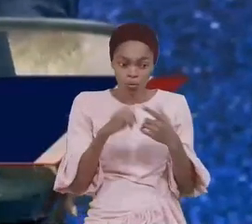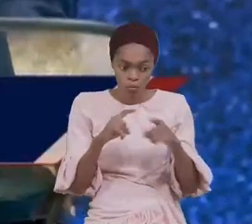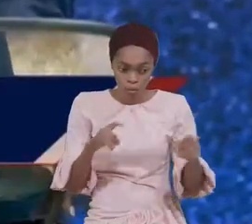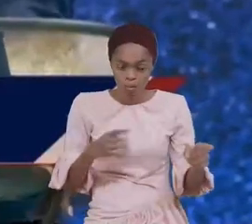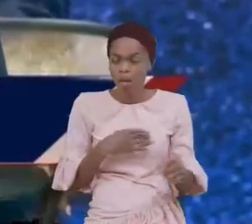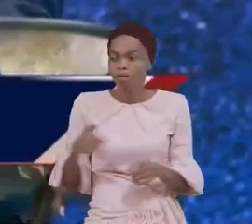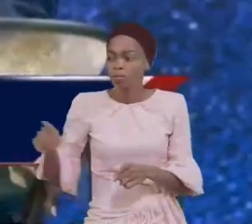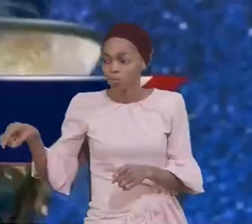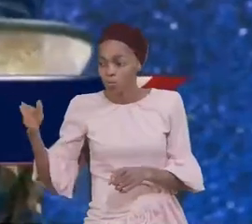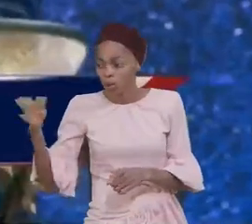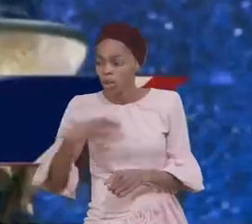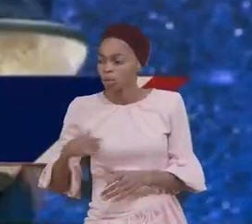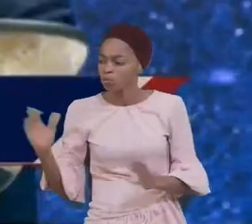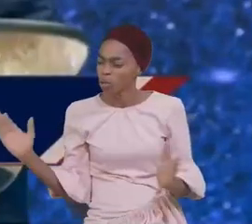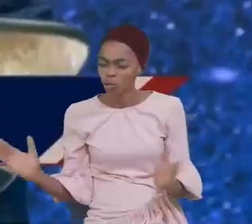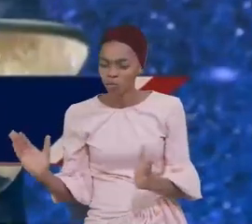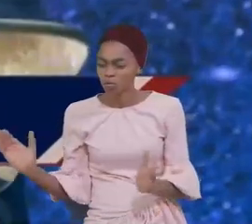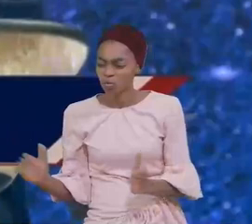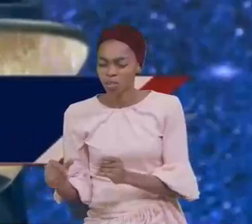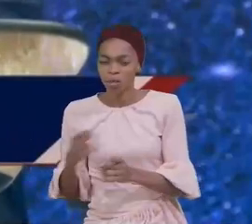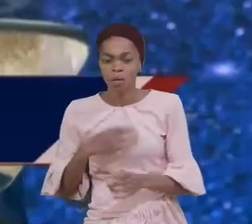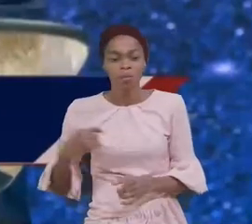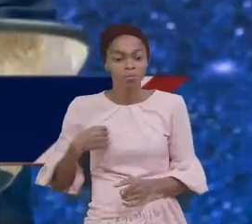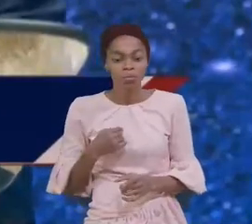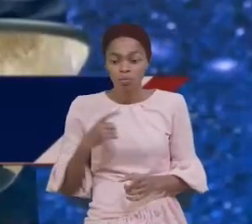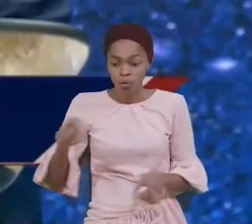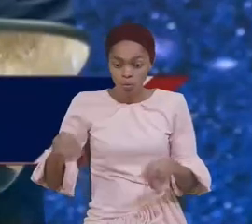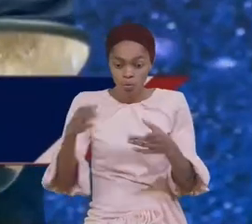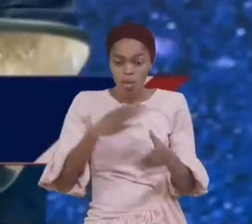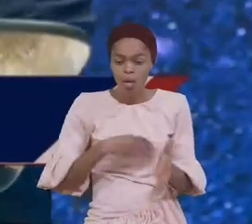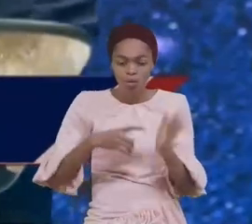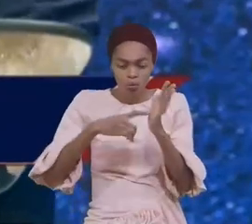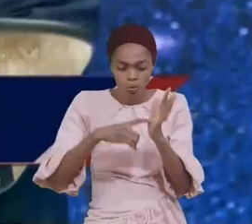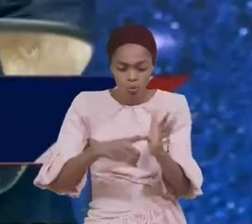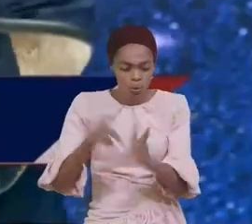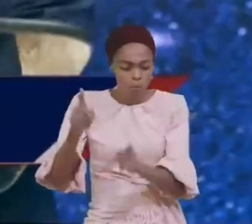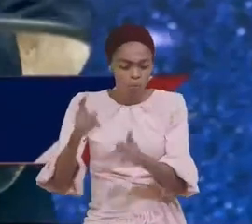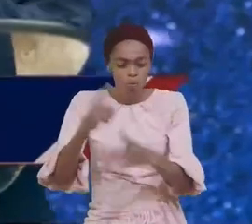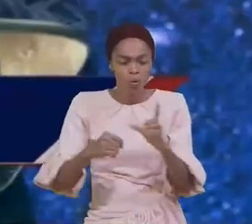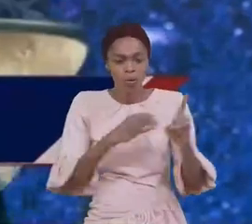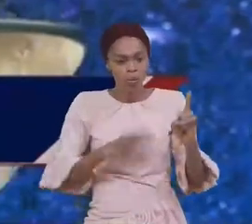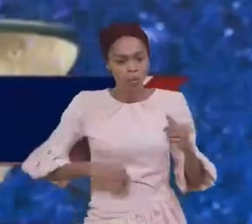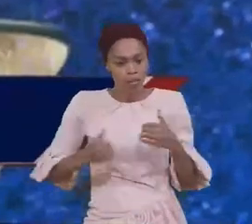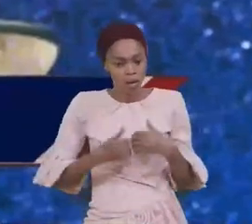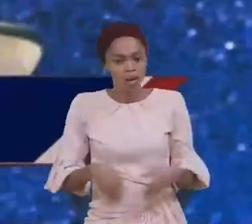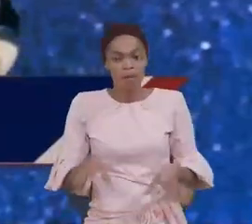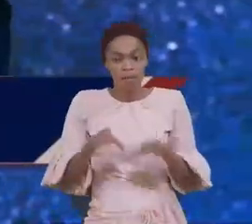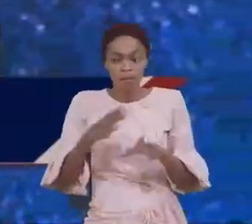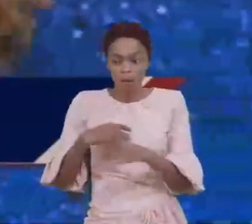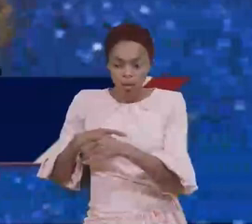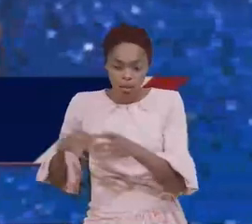va là-bas et que nous les persuadons, si on va là-bas et que nous leur montrons ce que Christ a fait et ils les